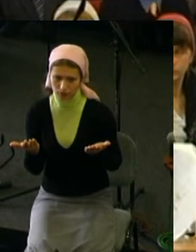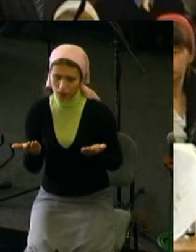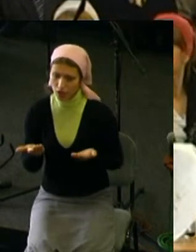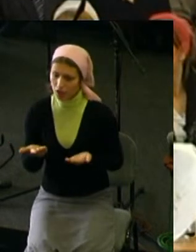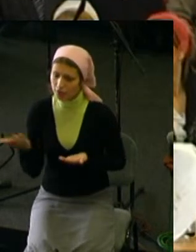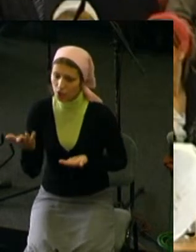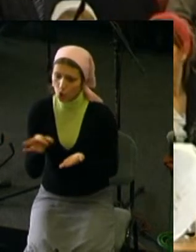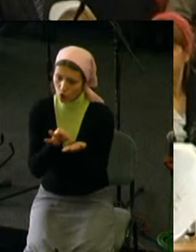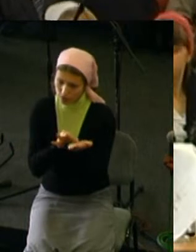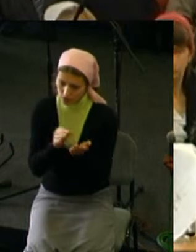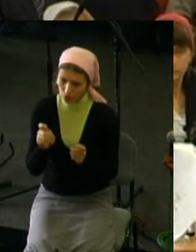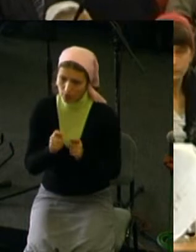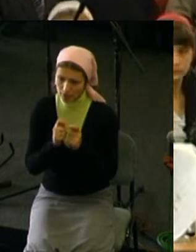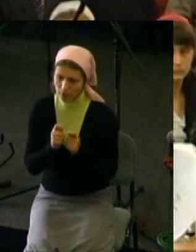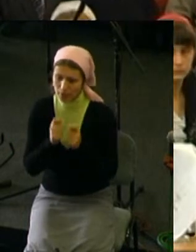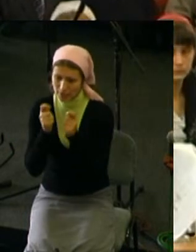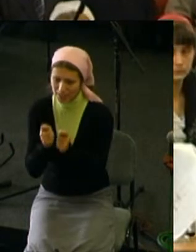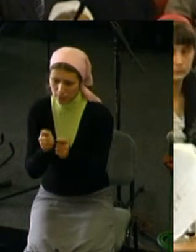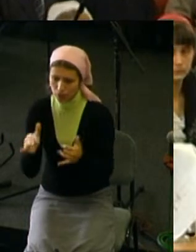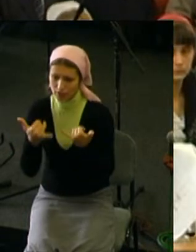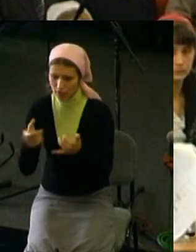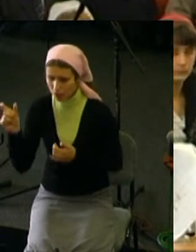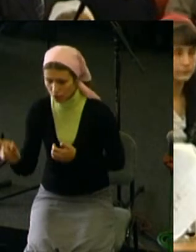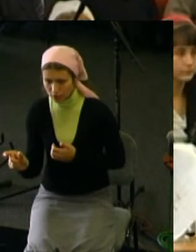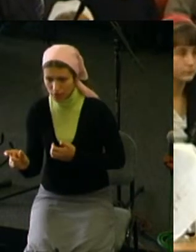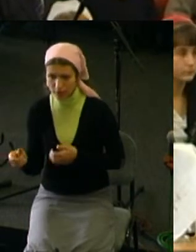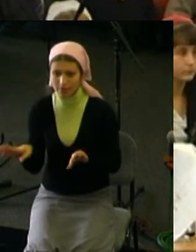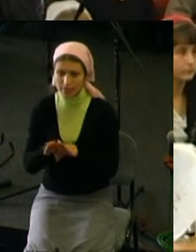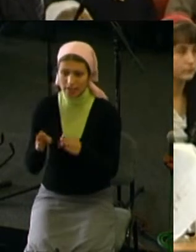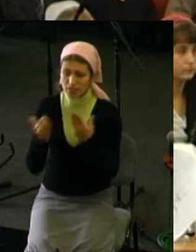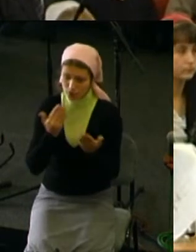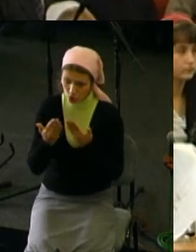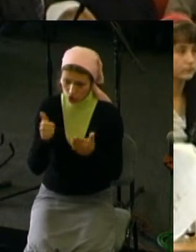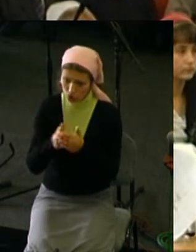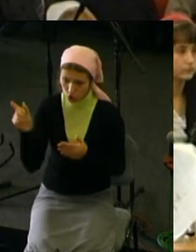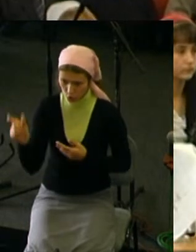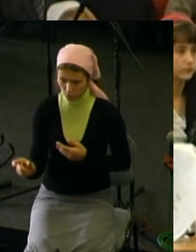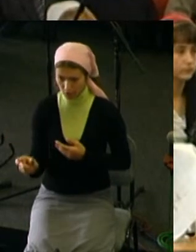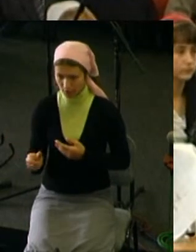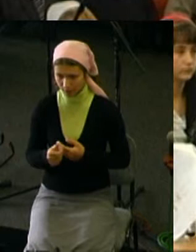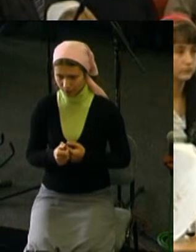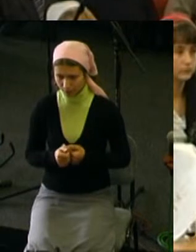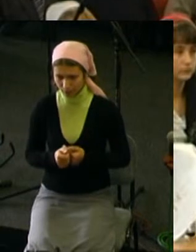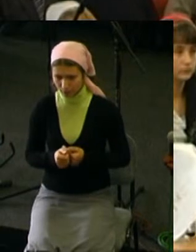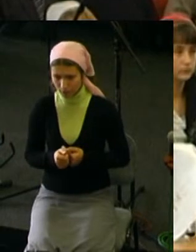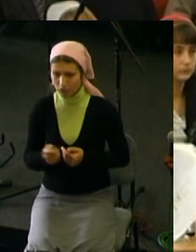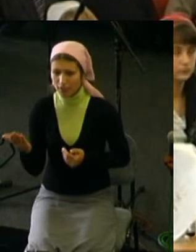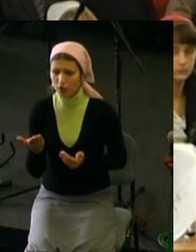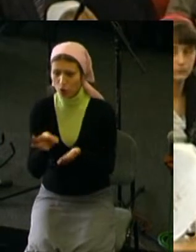яку оцінку Ми даємо для людини такий наше відношення до цієї людини